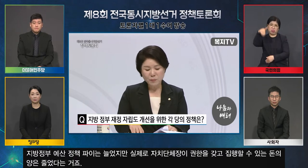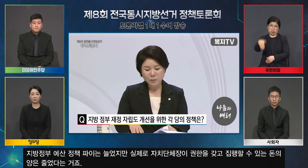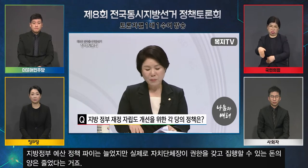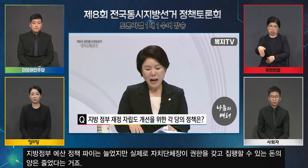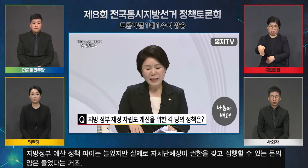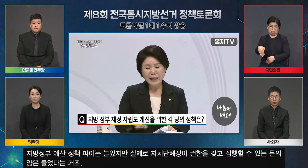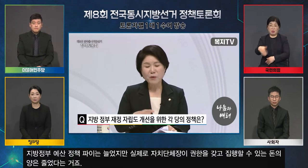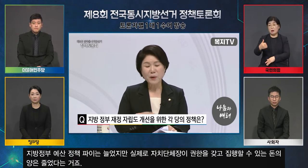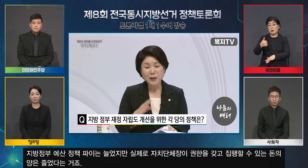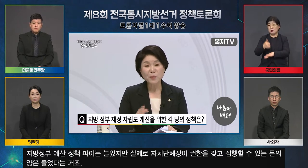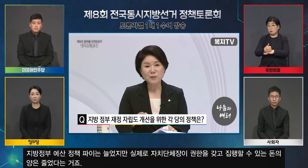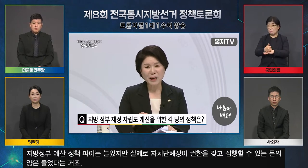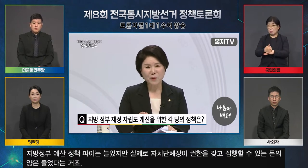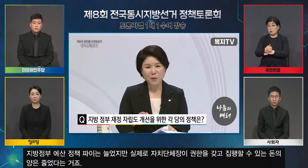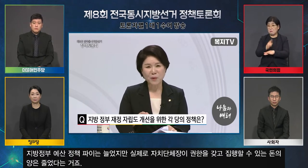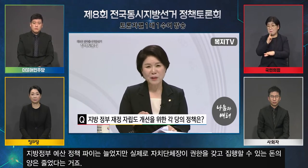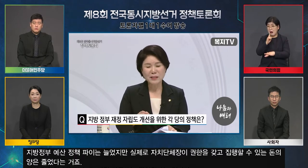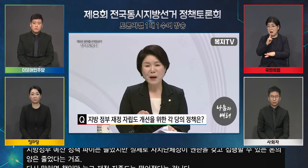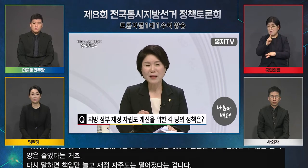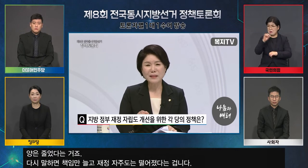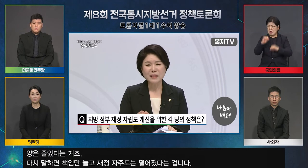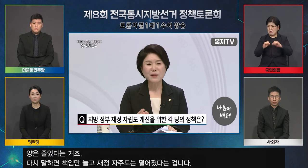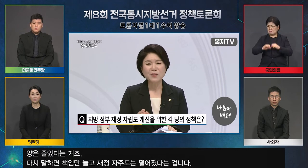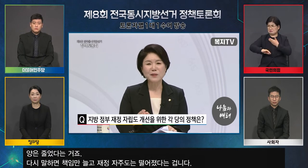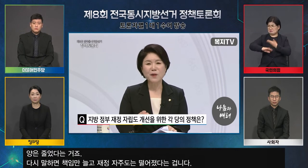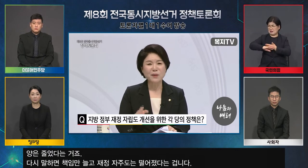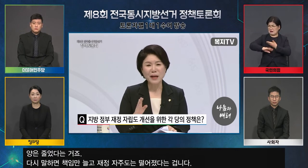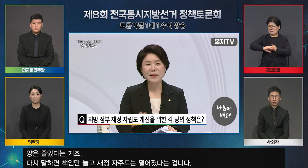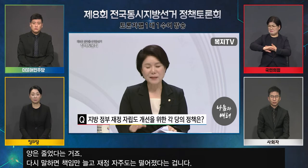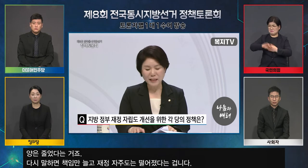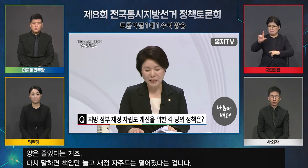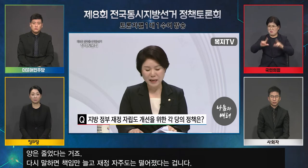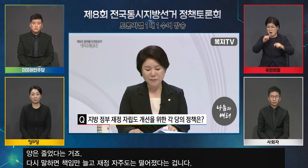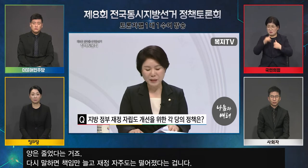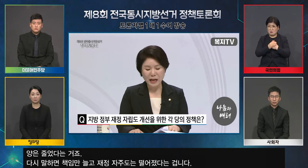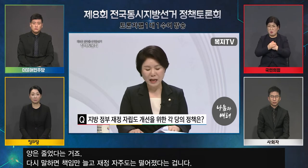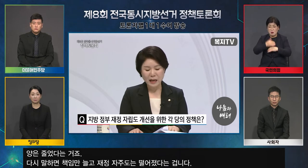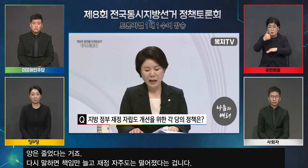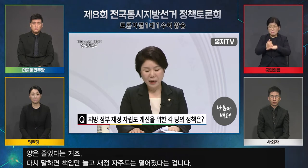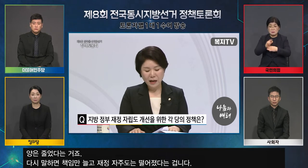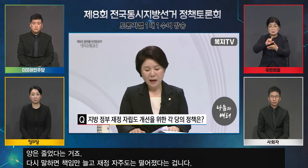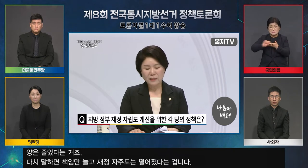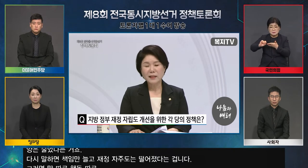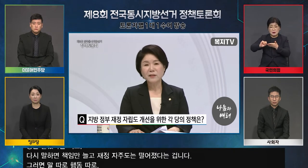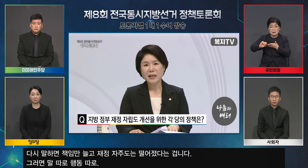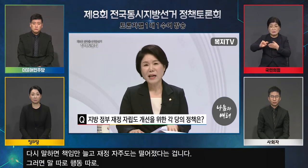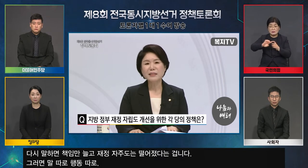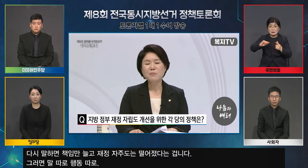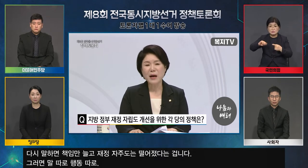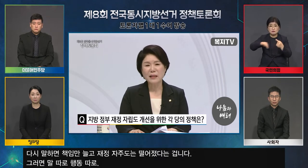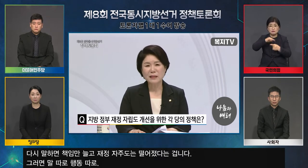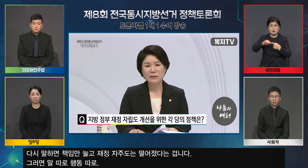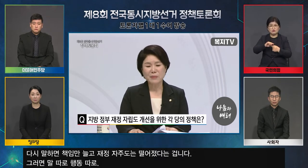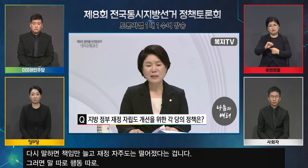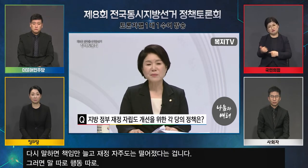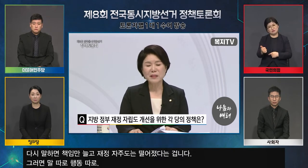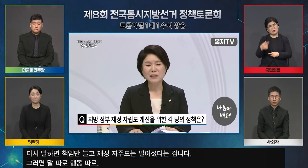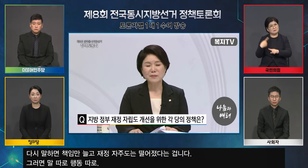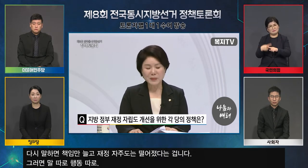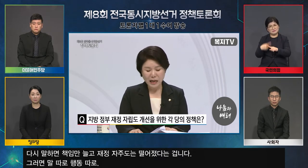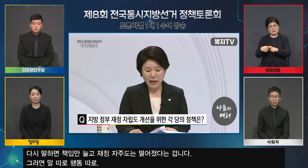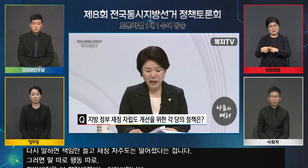그러면 말 따로 행동 따로 지방재정은 더 열악해졌다는 얘기입니다. 그래서 세 가지만